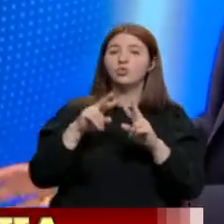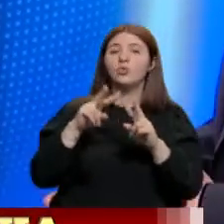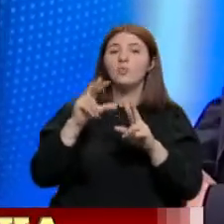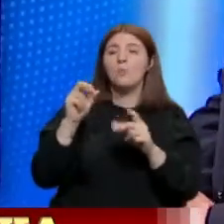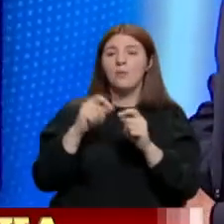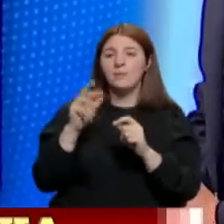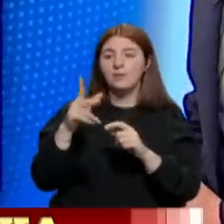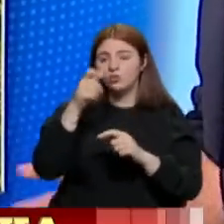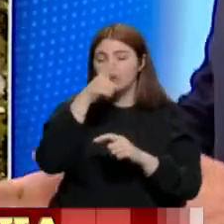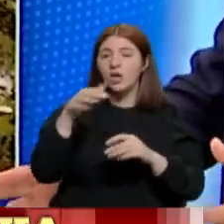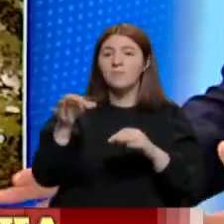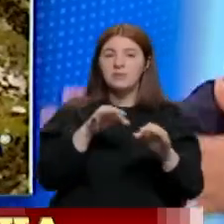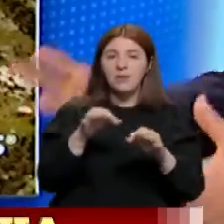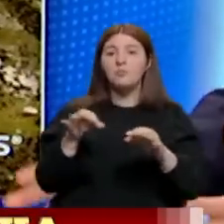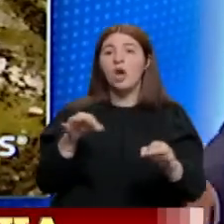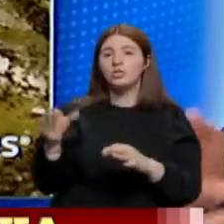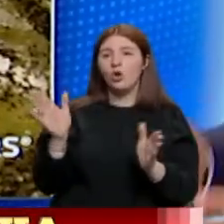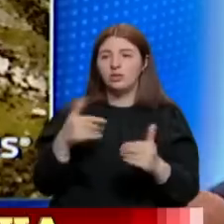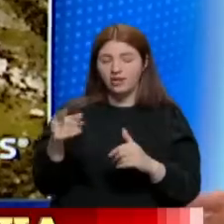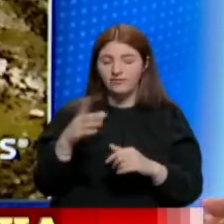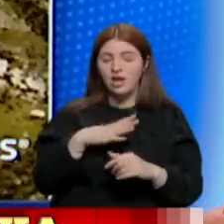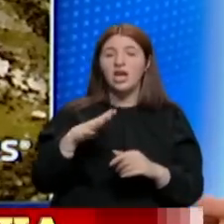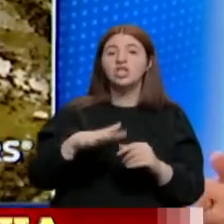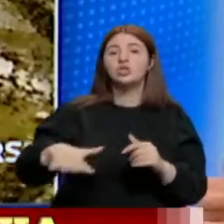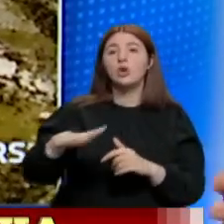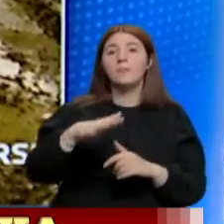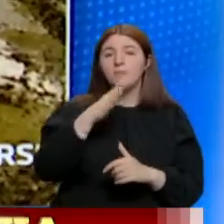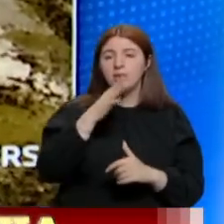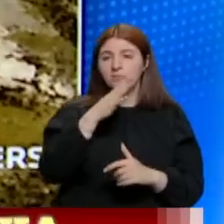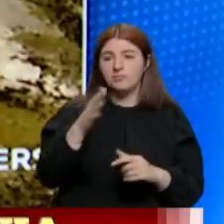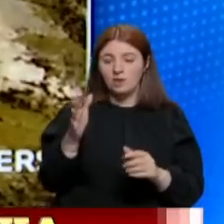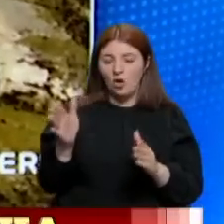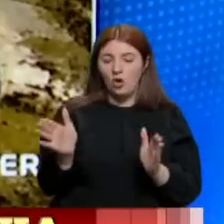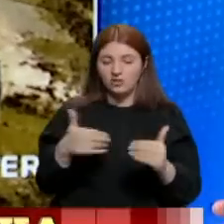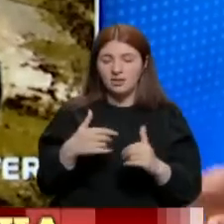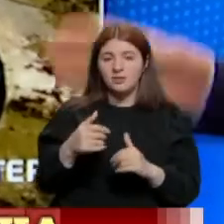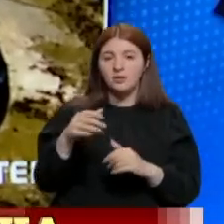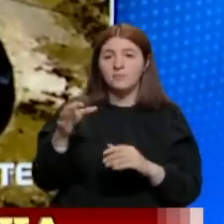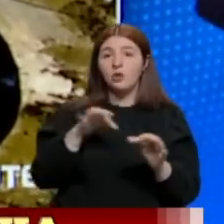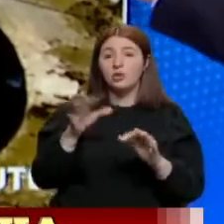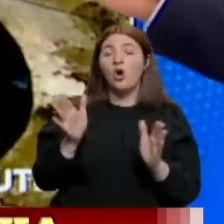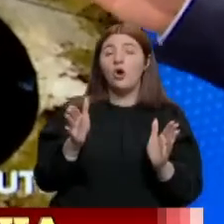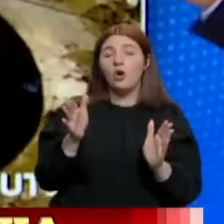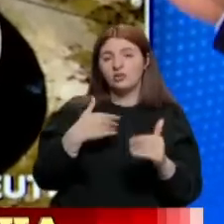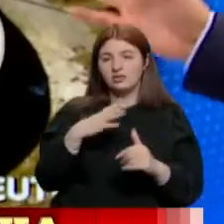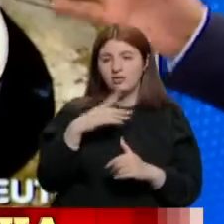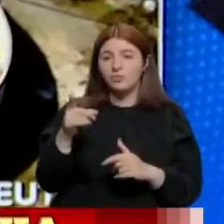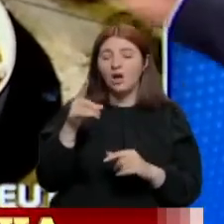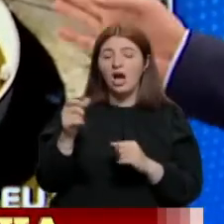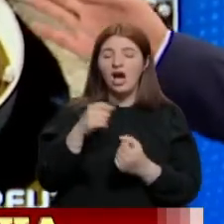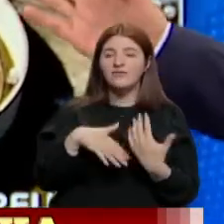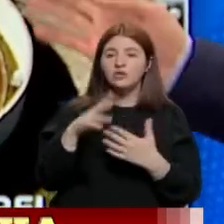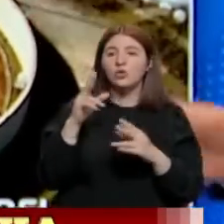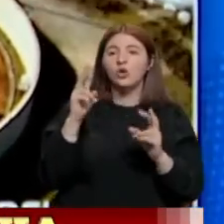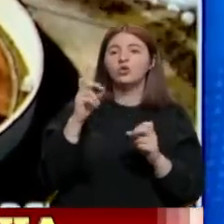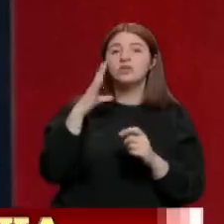Mimar Mühendisi Odaları Birliği var. Jeoloji Mühendisleri Odaları var. Zaten binaları sağlam kaldı. Ve bu anlamda afet konusunda tecrübeli sivil